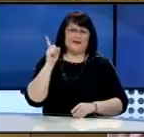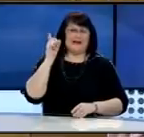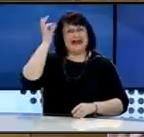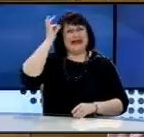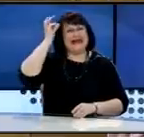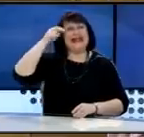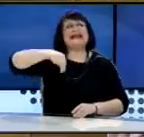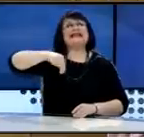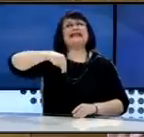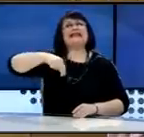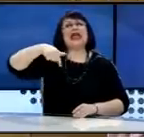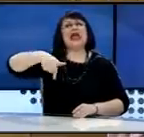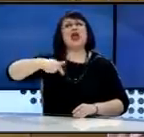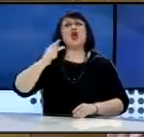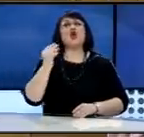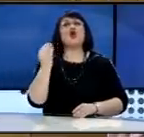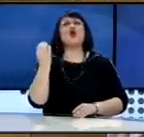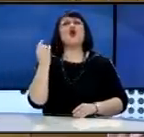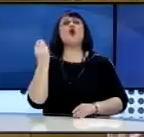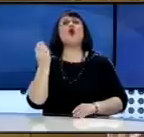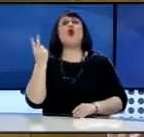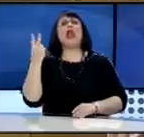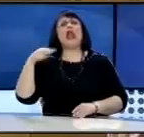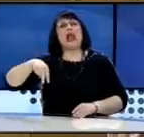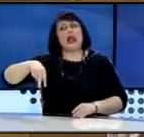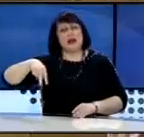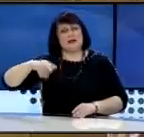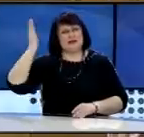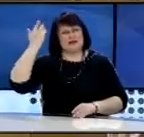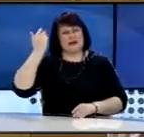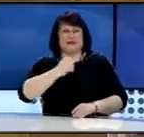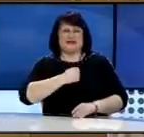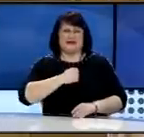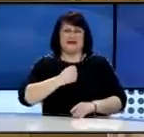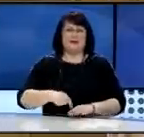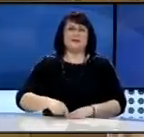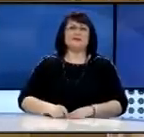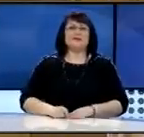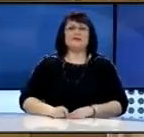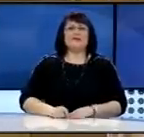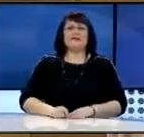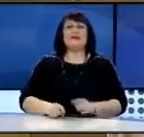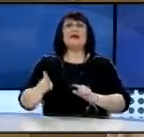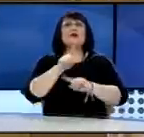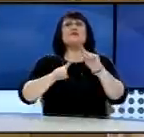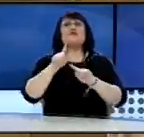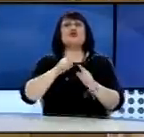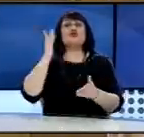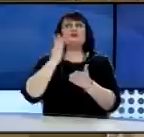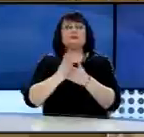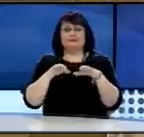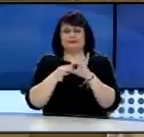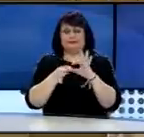Απομακρύνθηκε η Ευρωπαϊκή Ένωση από αυτή τη στρατηγική. Συνειδητά. Ποιος επωφελείται σήμερα από αυτή την οριστική ρήξη, το